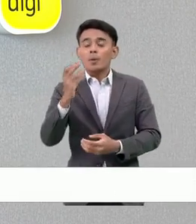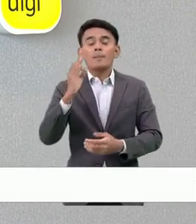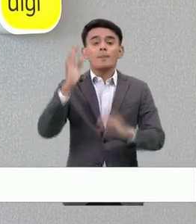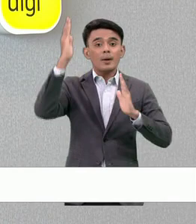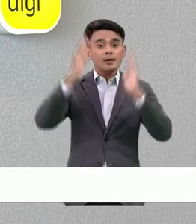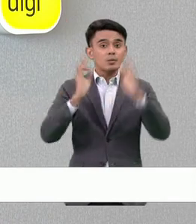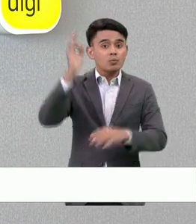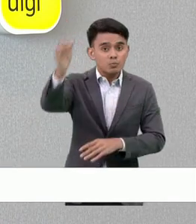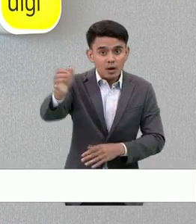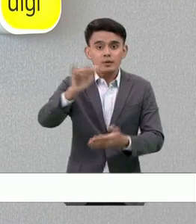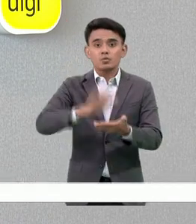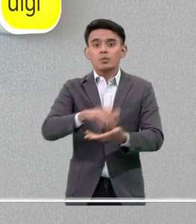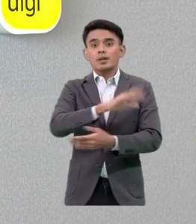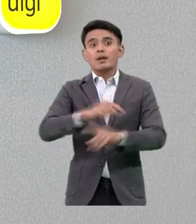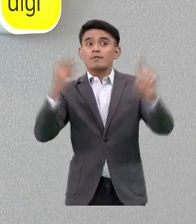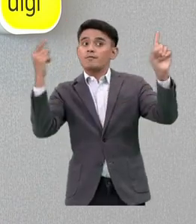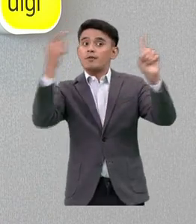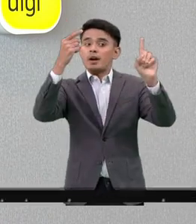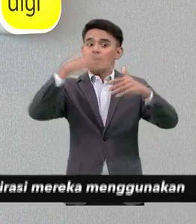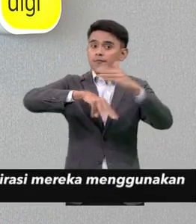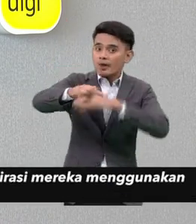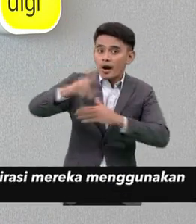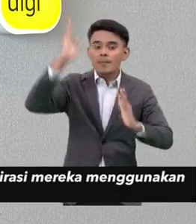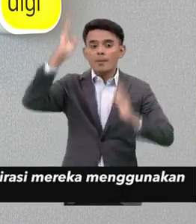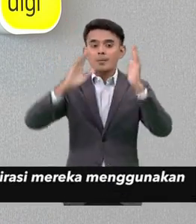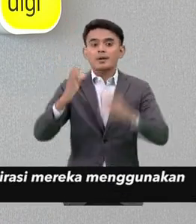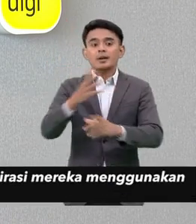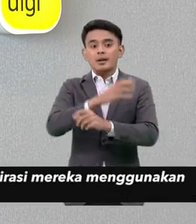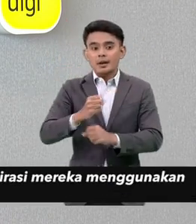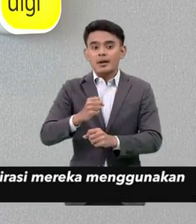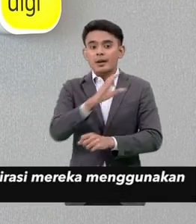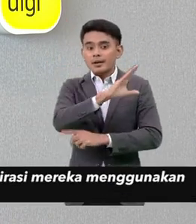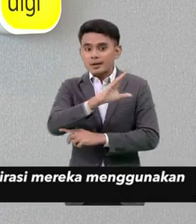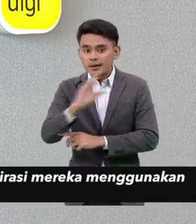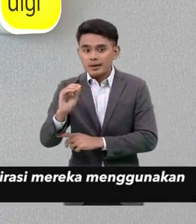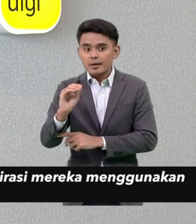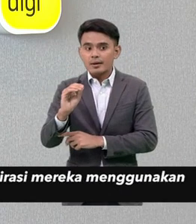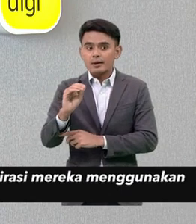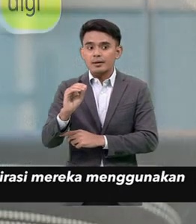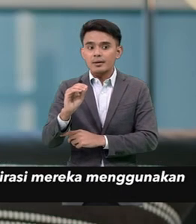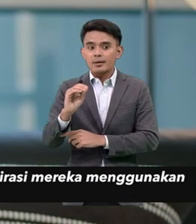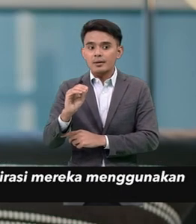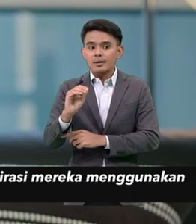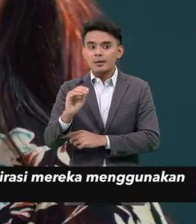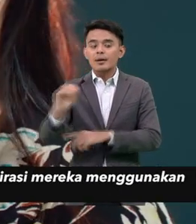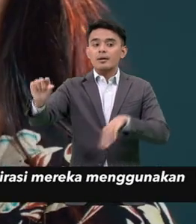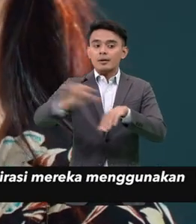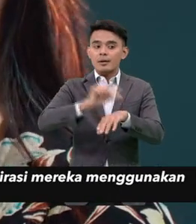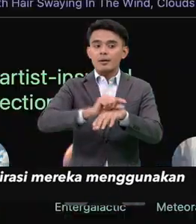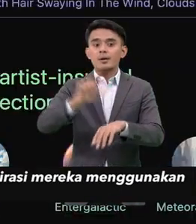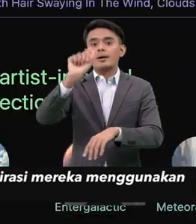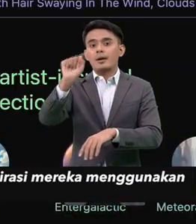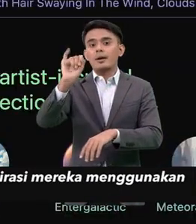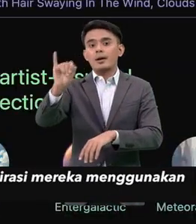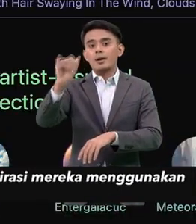future, their vision of Malaysia, and we take that vision, they take that vision actually, and use the